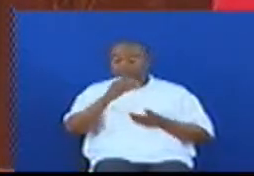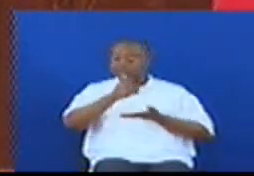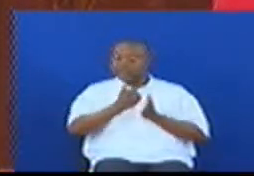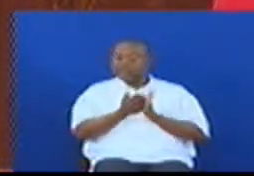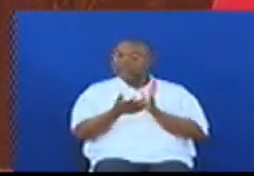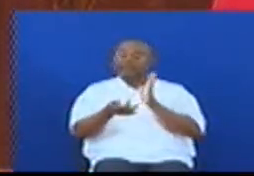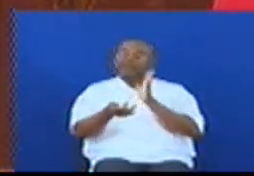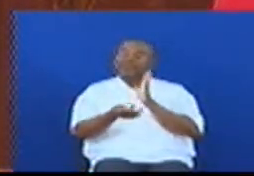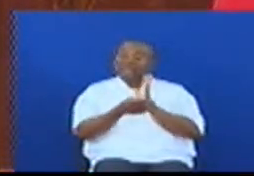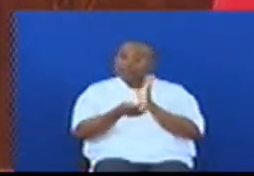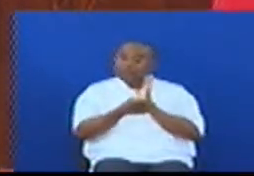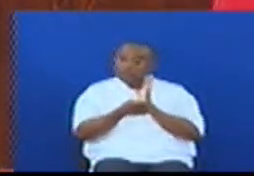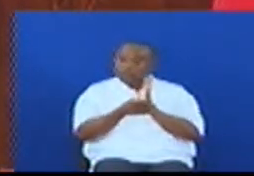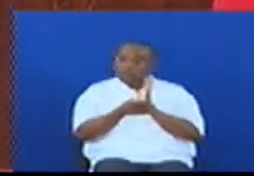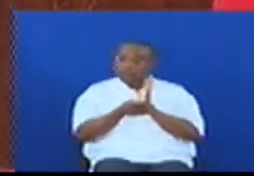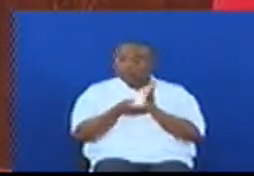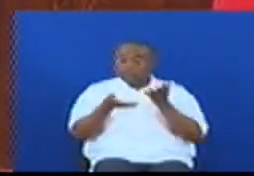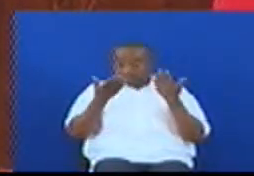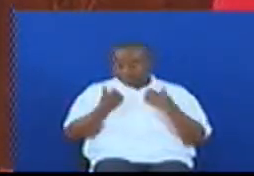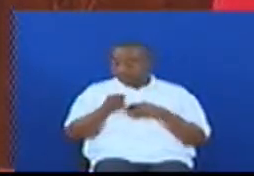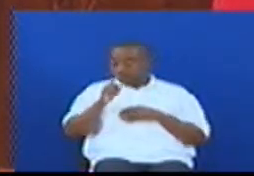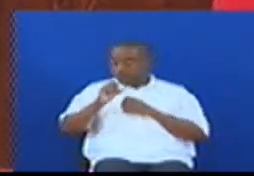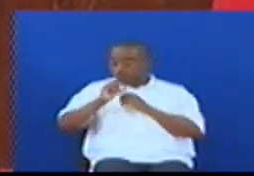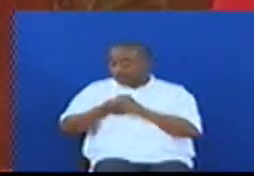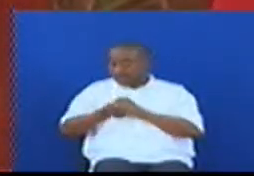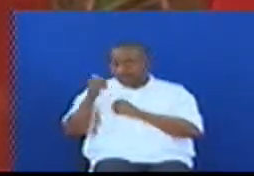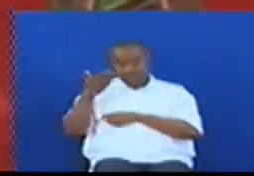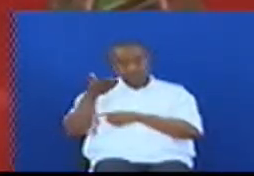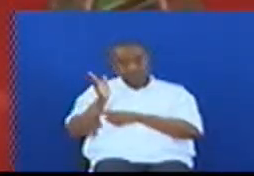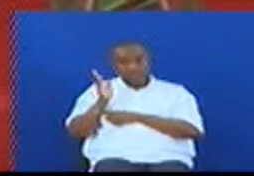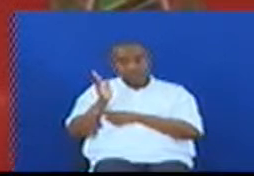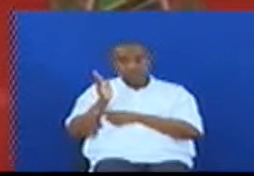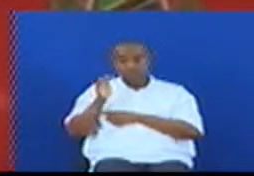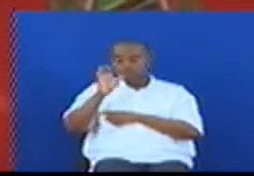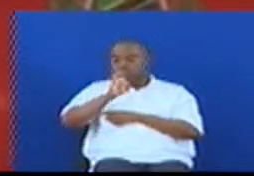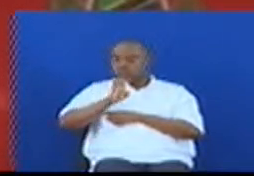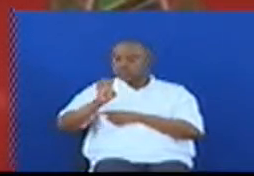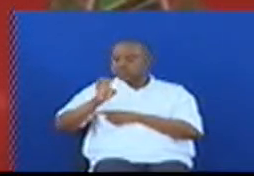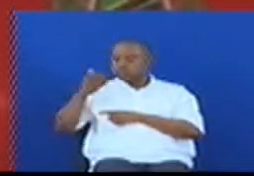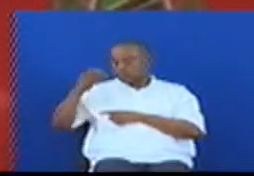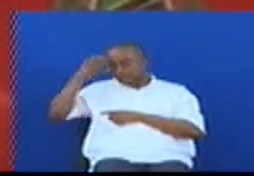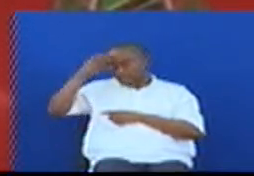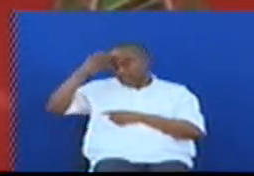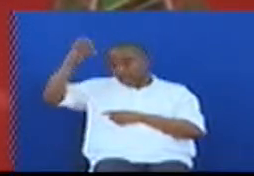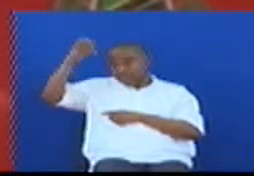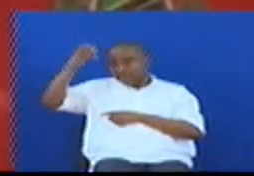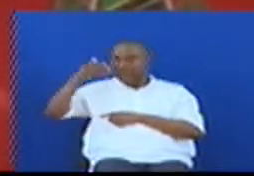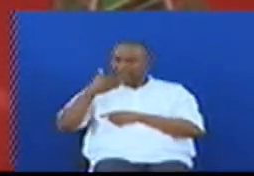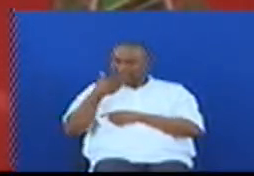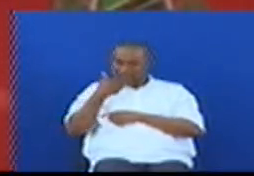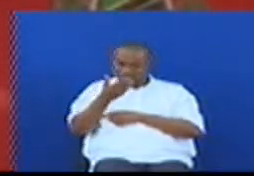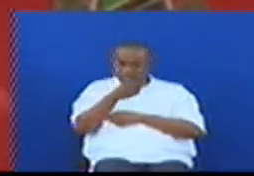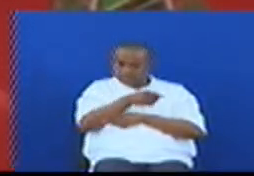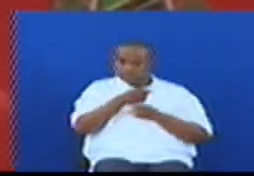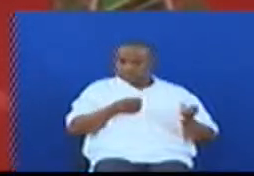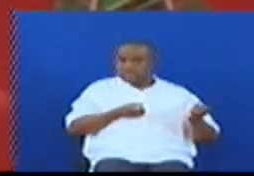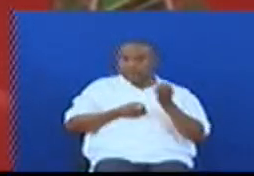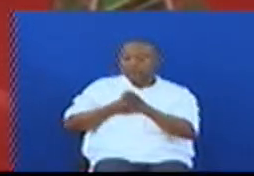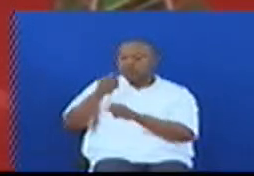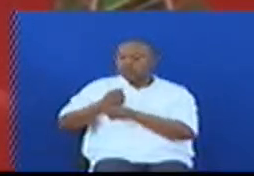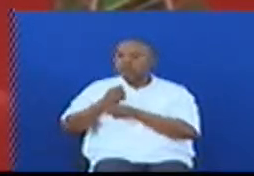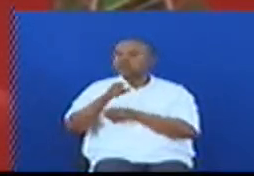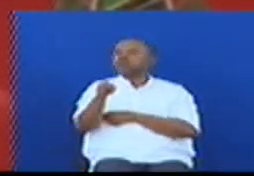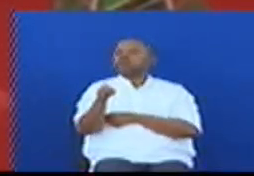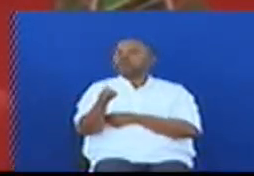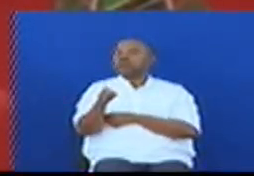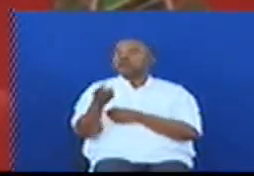sasa hivi tuna wakala wa serikali wa e-government, basi apewe hiyo kazi aweze kukamilisha, ili